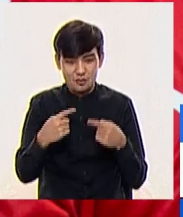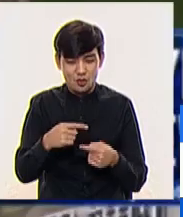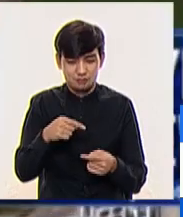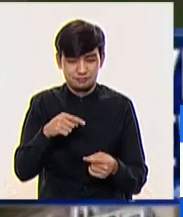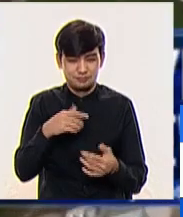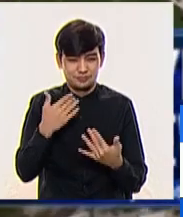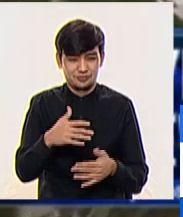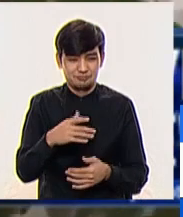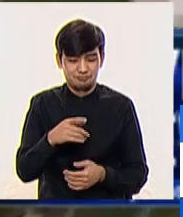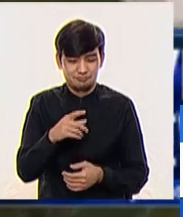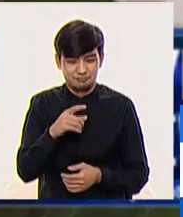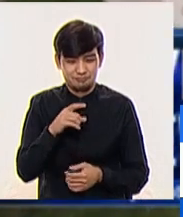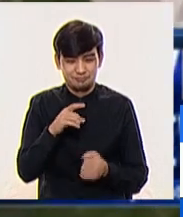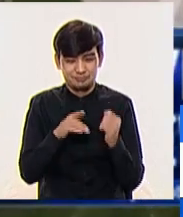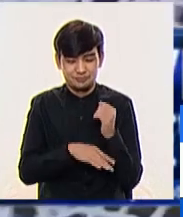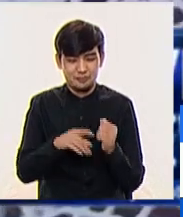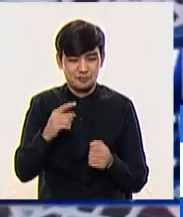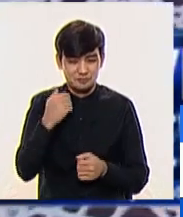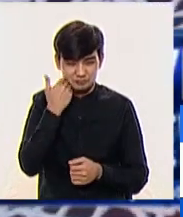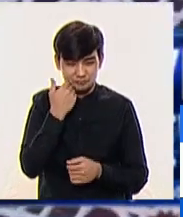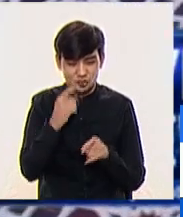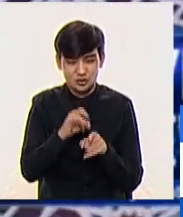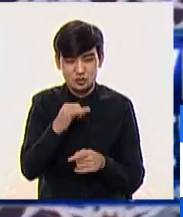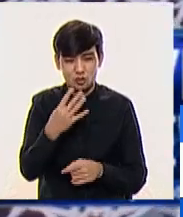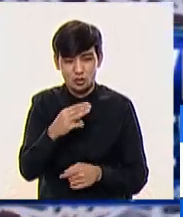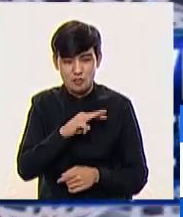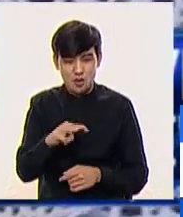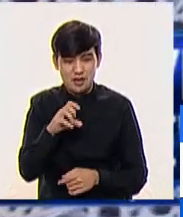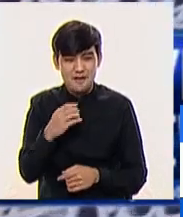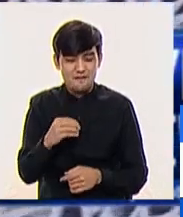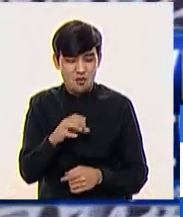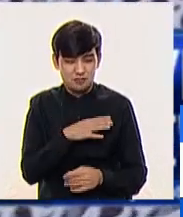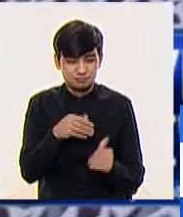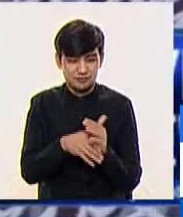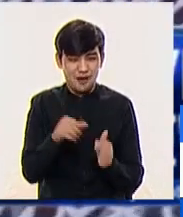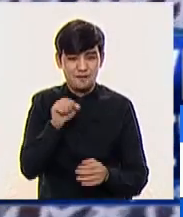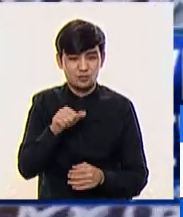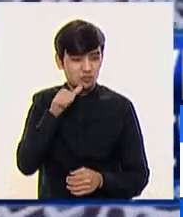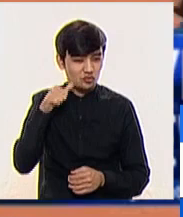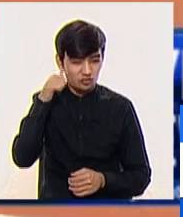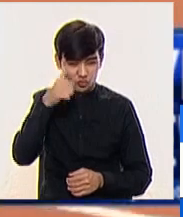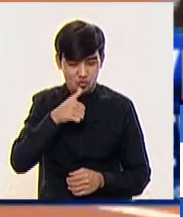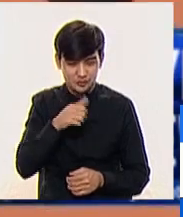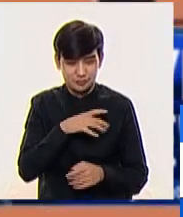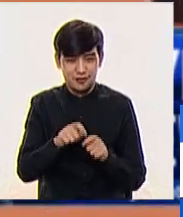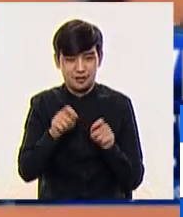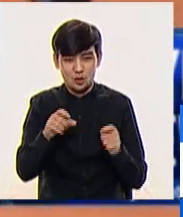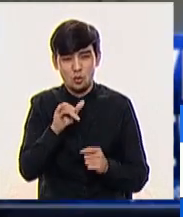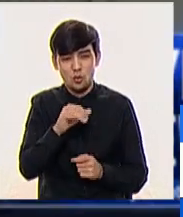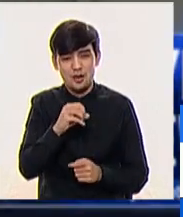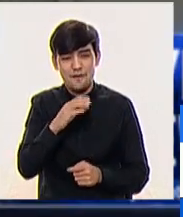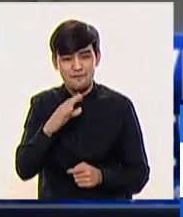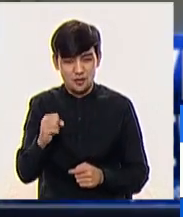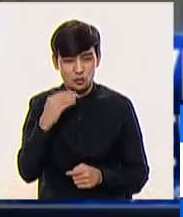дна. Новый стадион стоимостью почти в 40 миллионов евро торжественно открыли в августе прошлого года. По рейтингу УЕФА